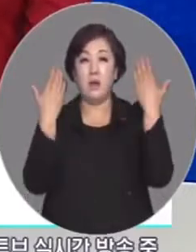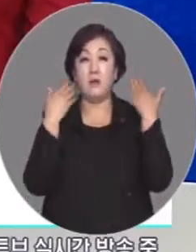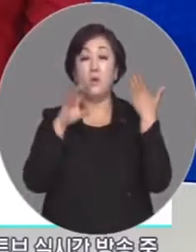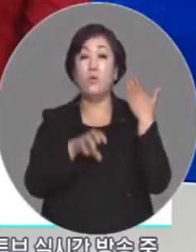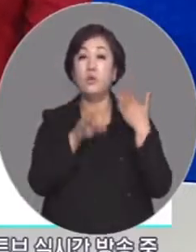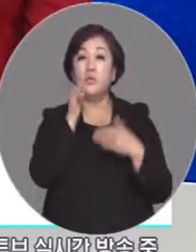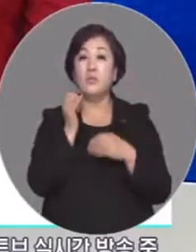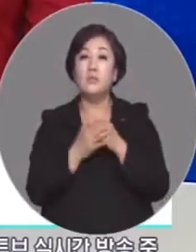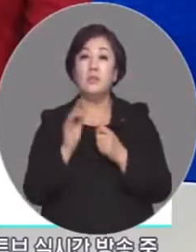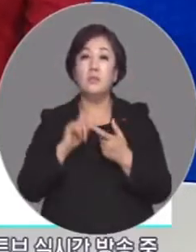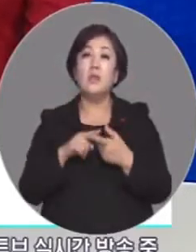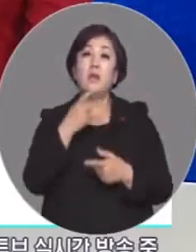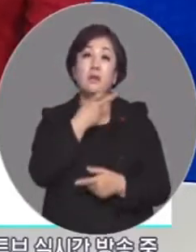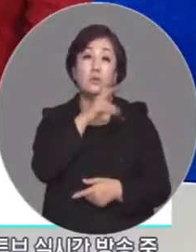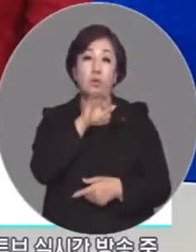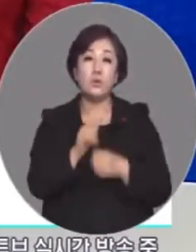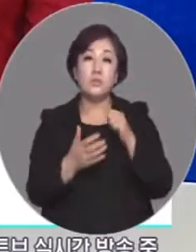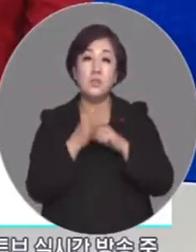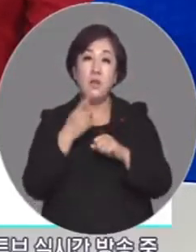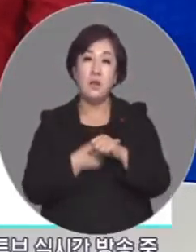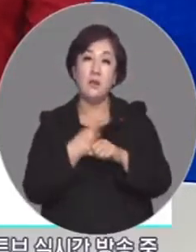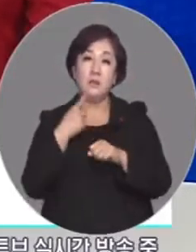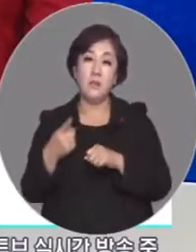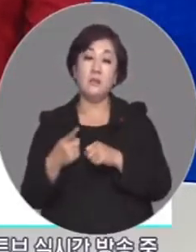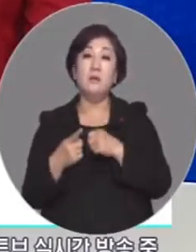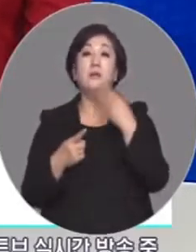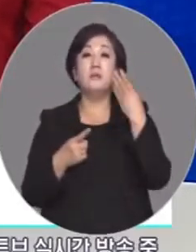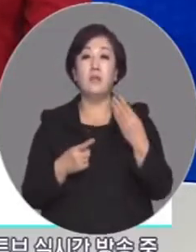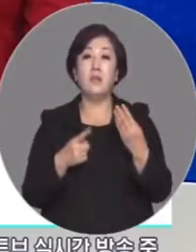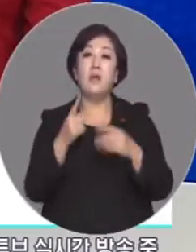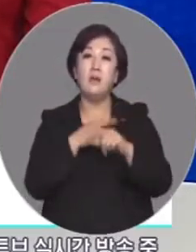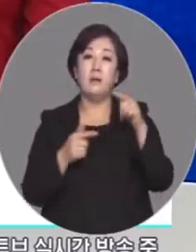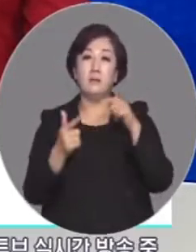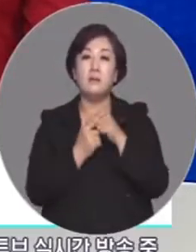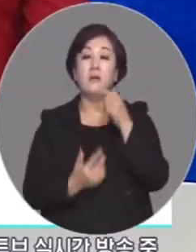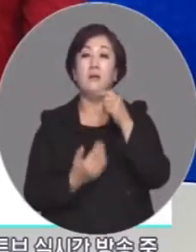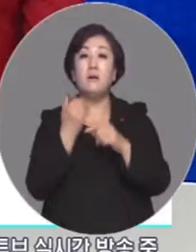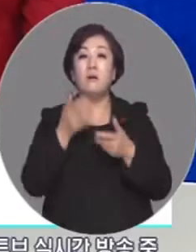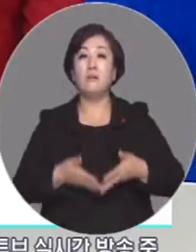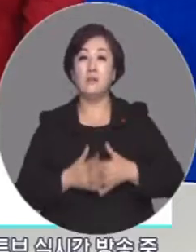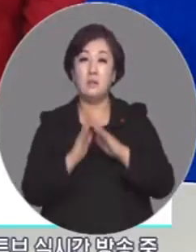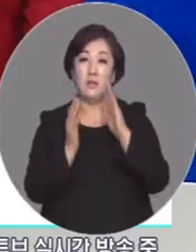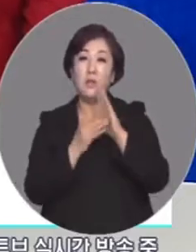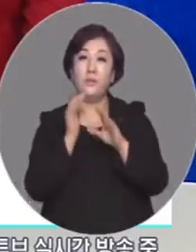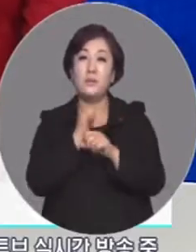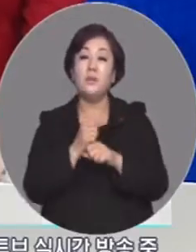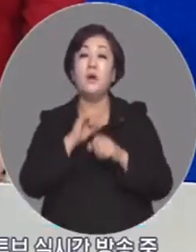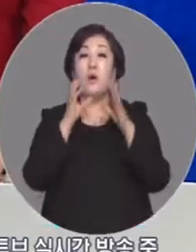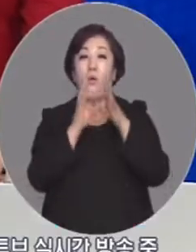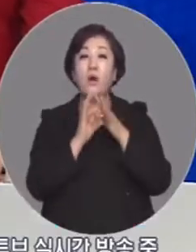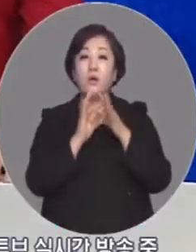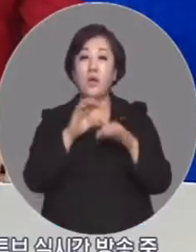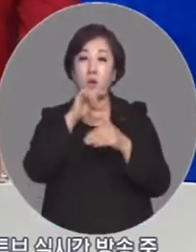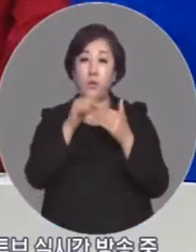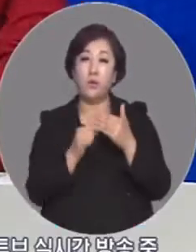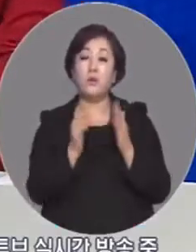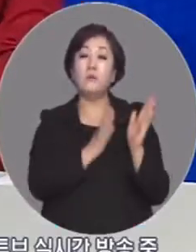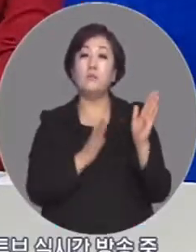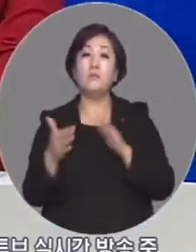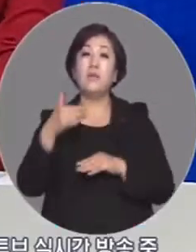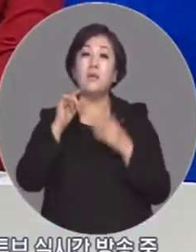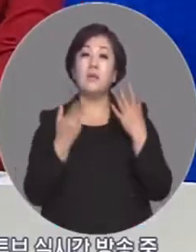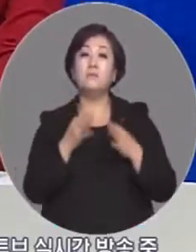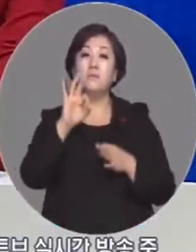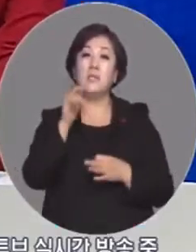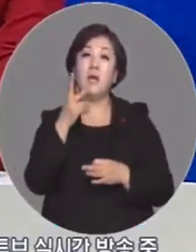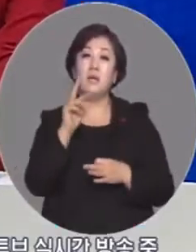있습니다. 울산엔 12개가 있고 내년에 4개가 더 생긴다고 하네요. 관련 프로그램을 제작한 제작팀 김장희